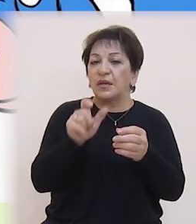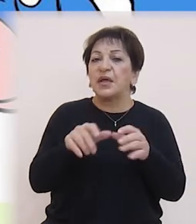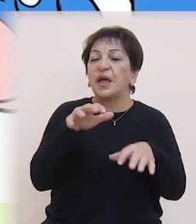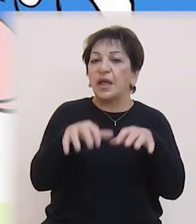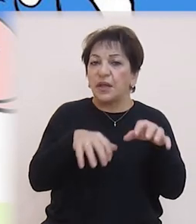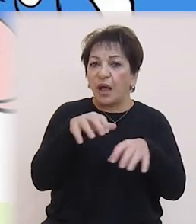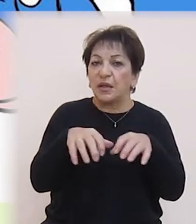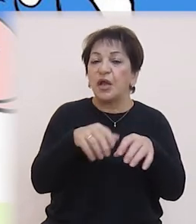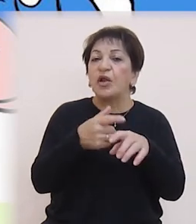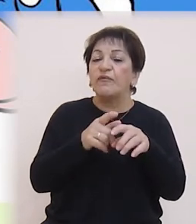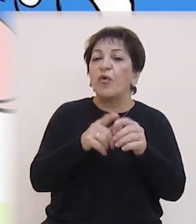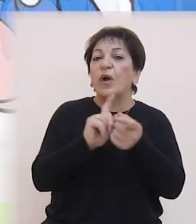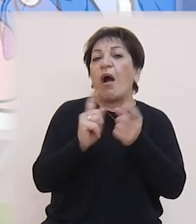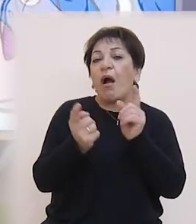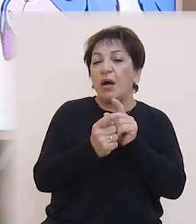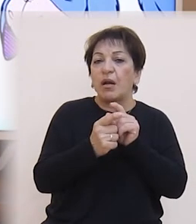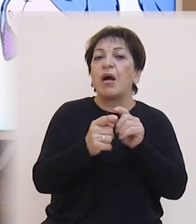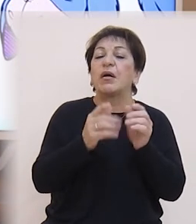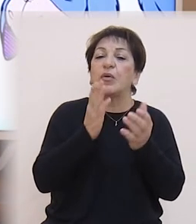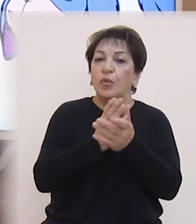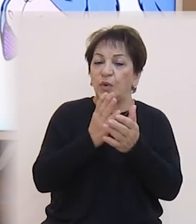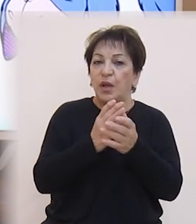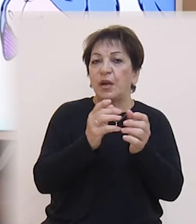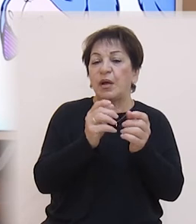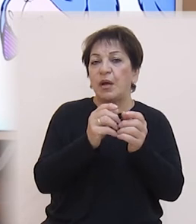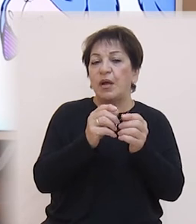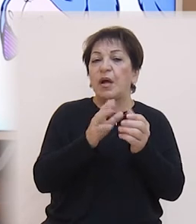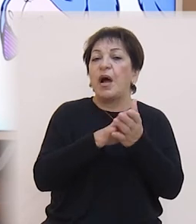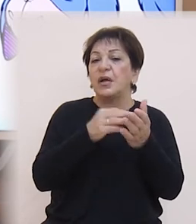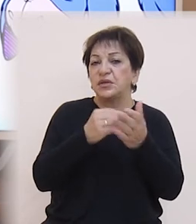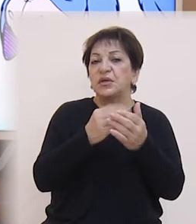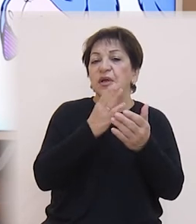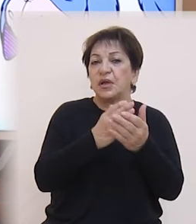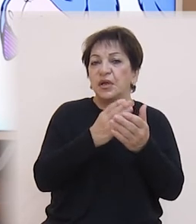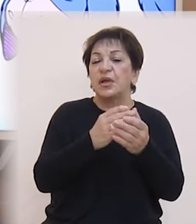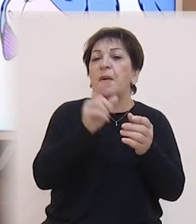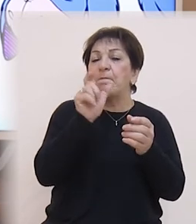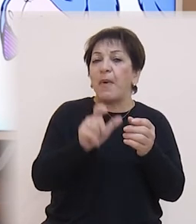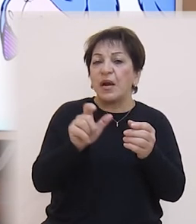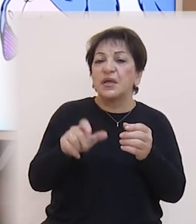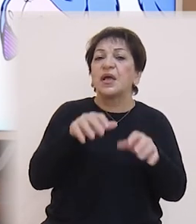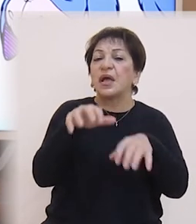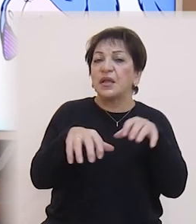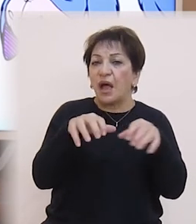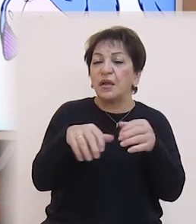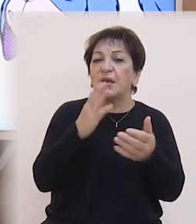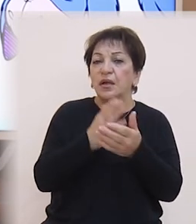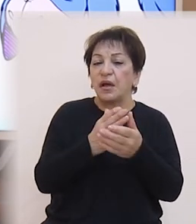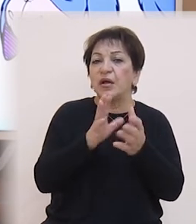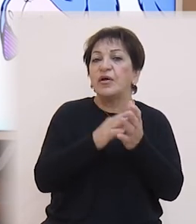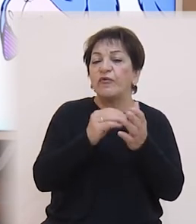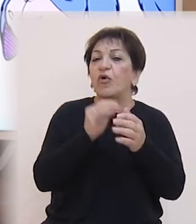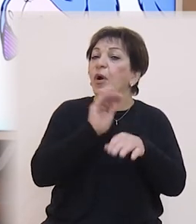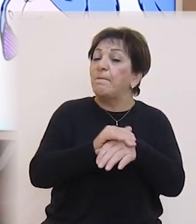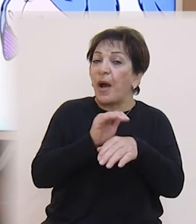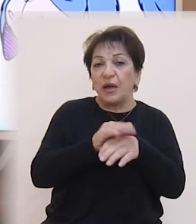եւ կենթանիներ, որոնք ճիշտ հակառակ հատկանիշներով կբնութագրվեն։ Այսինքն, կլինեն մարդիկ կամ կենթանիներ,